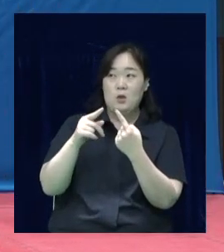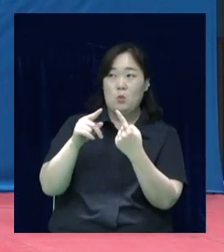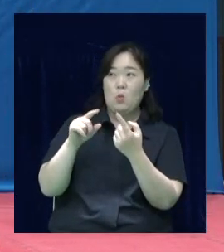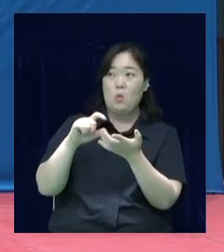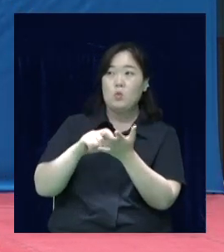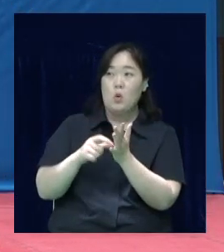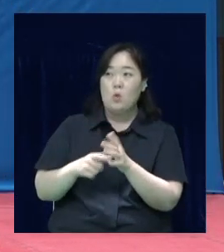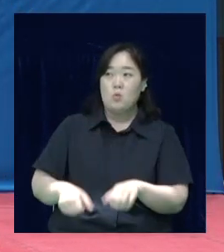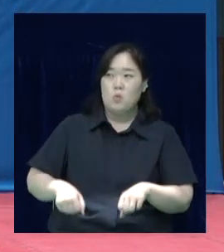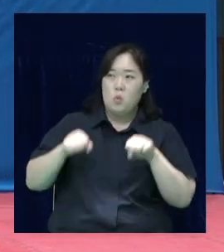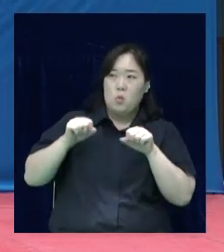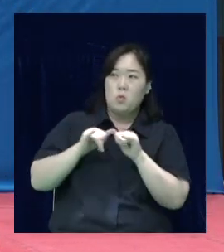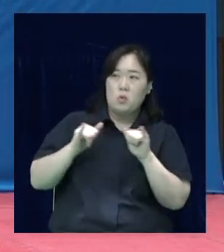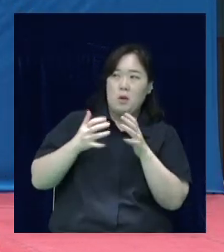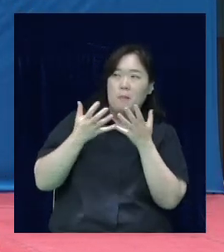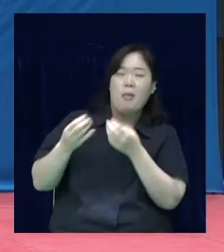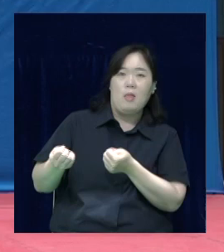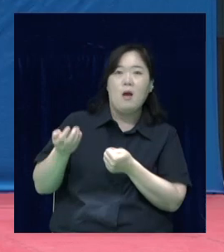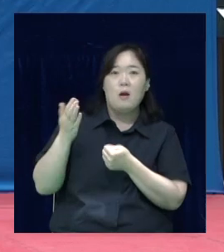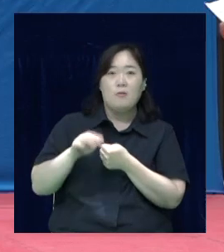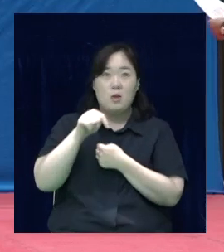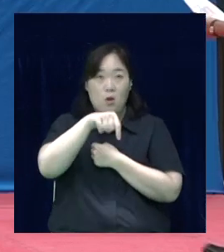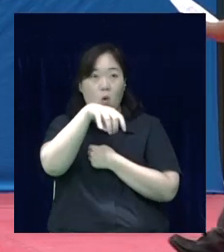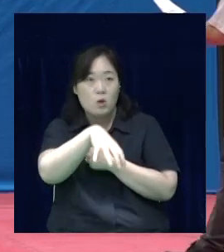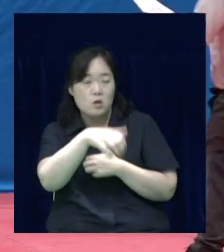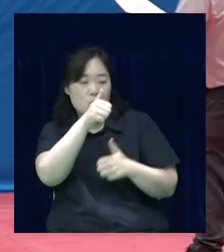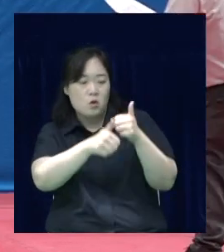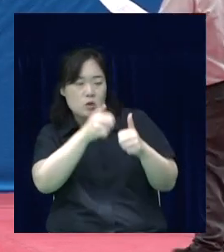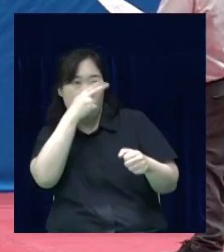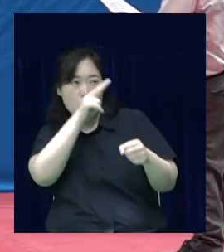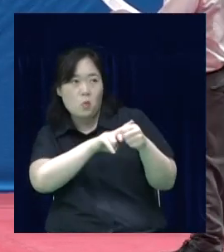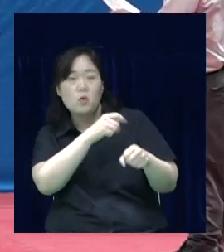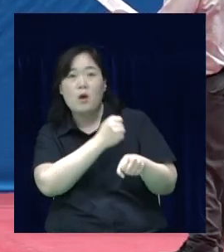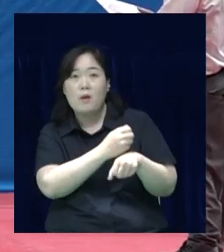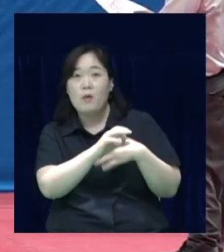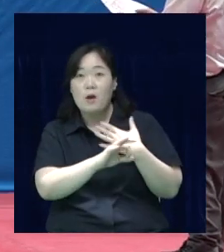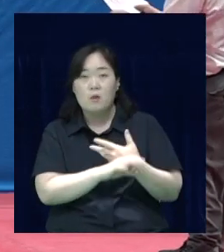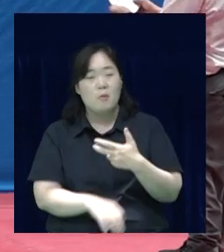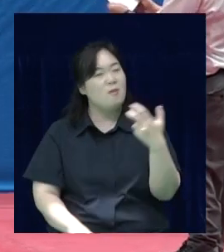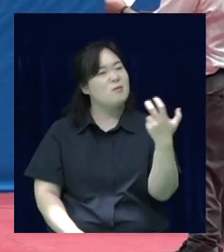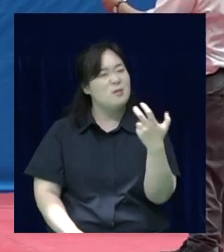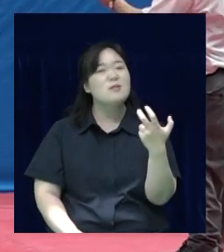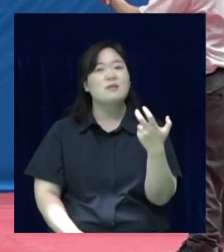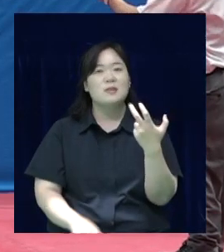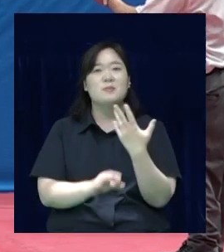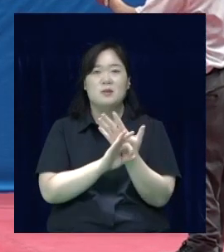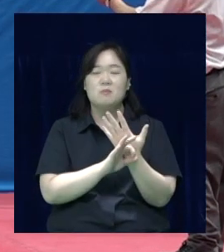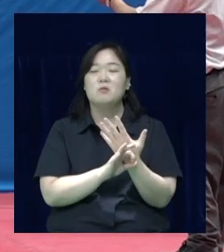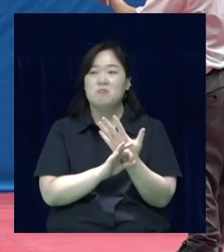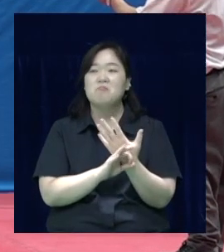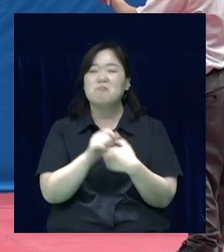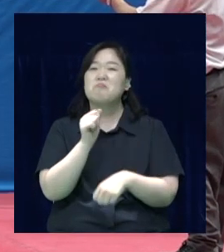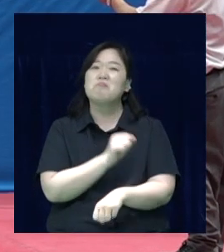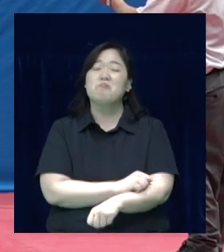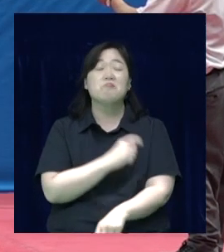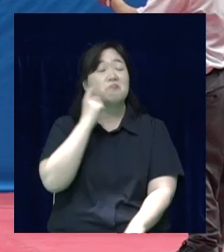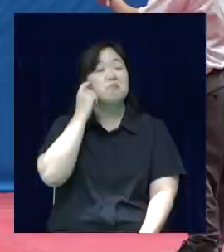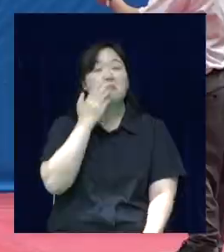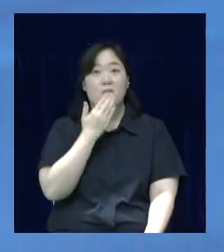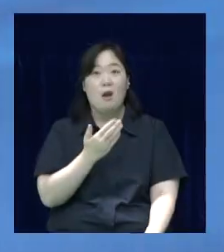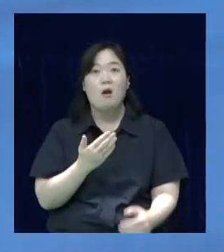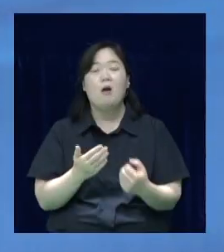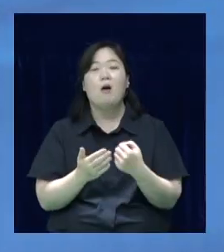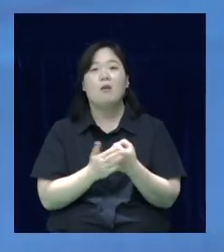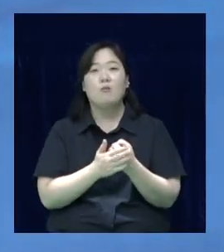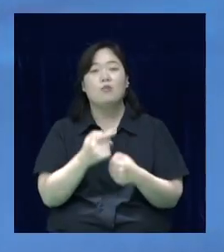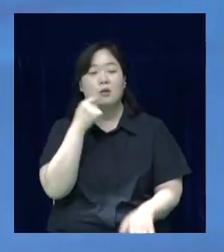분이 많으실 건데 네. 그렇지만 여기 와서 막상 시합해 보시면 한 70kg 정도 드시면 많이 드실 거거든요. 그만큼 룰이